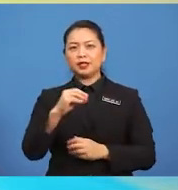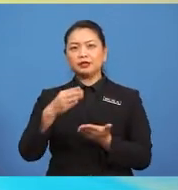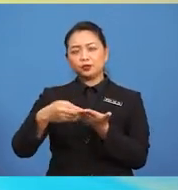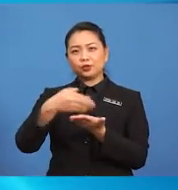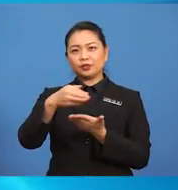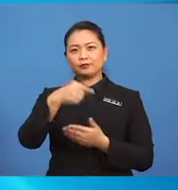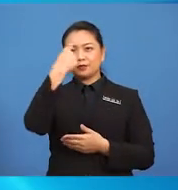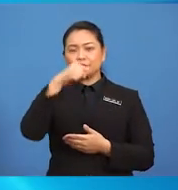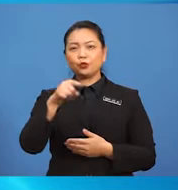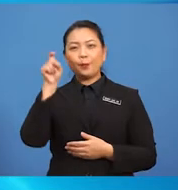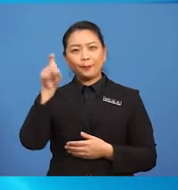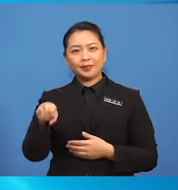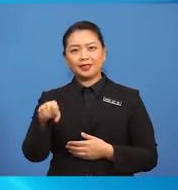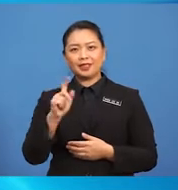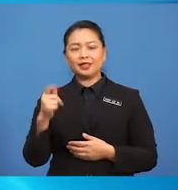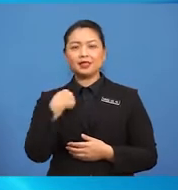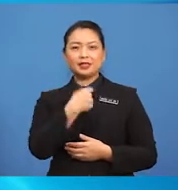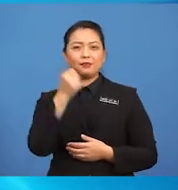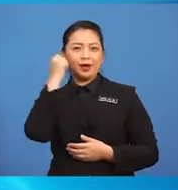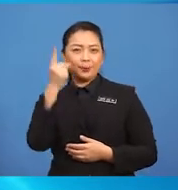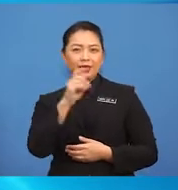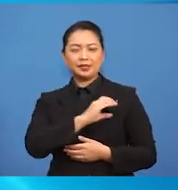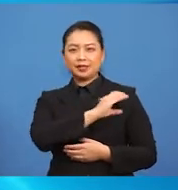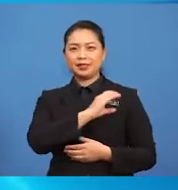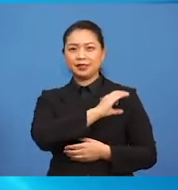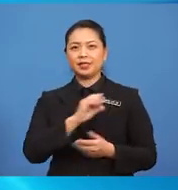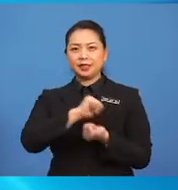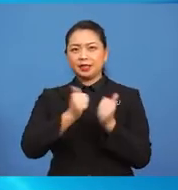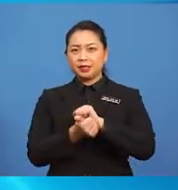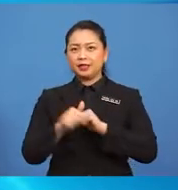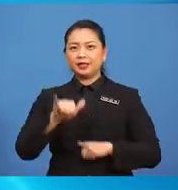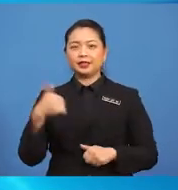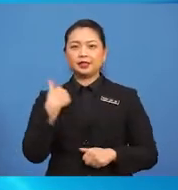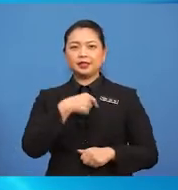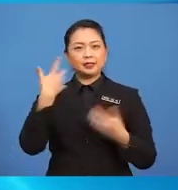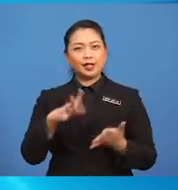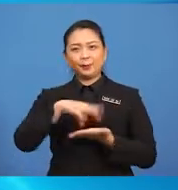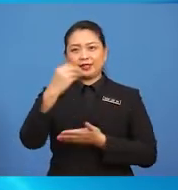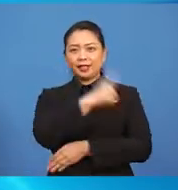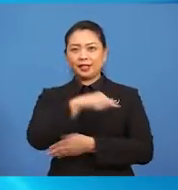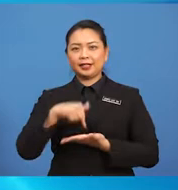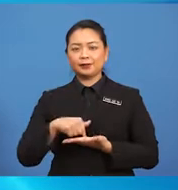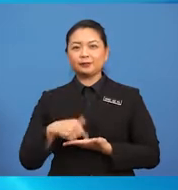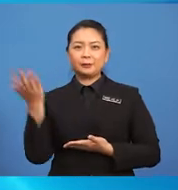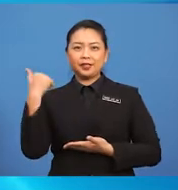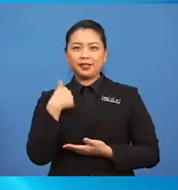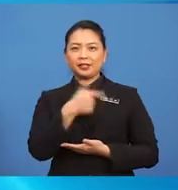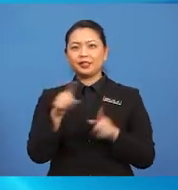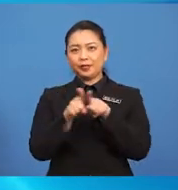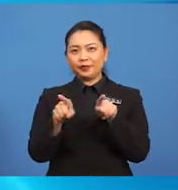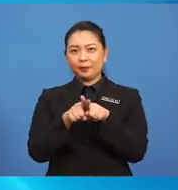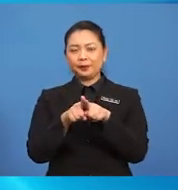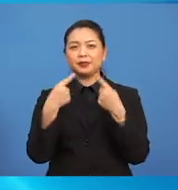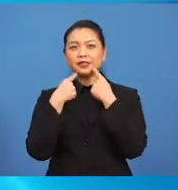sort. Untuk memastikan kita memahami ciri-ciri algoritma yang telah kita pelajari pada hari ini, marilah